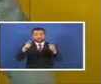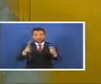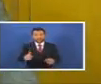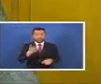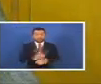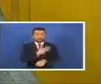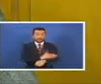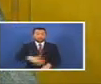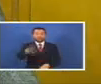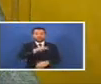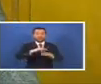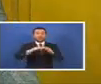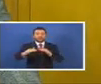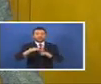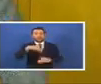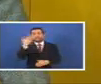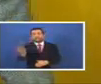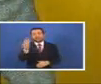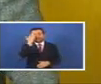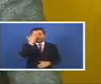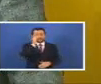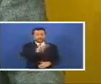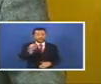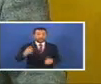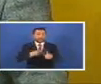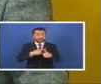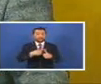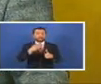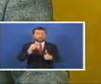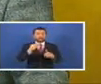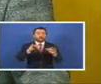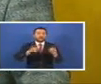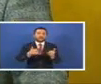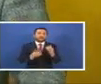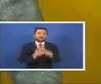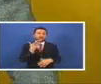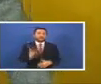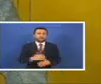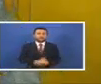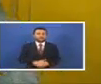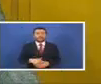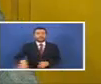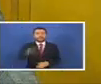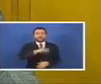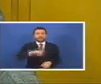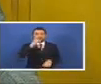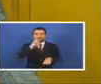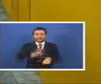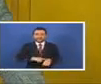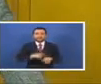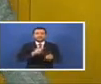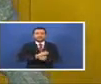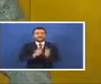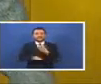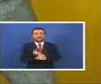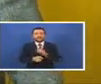ülkedeki bütün halkları, başta yoksullar olmak üzere, çok vurdu. Bütün inançları